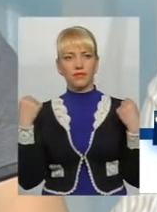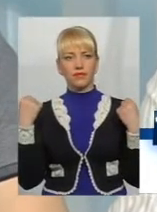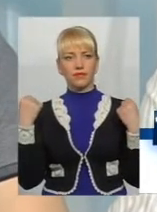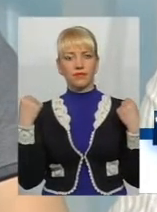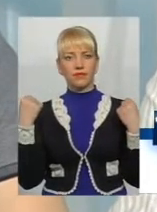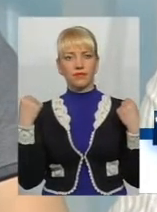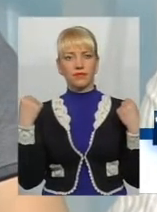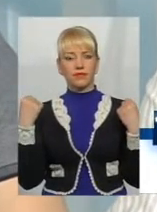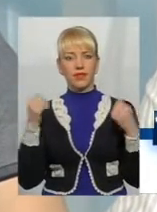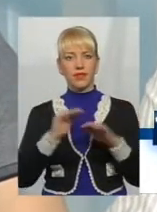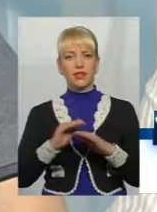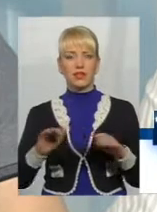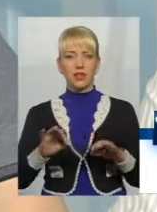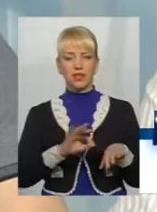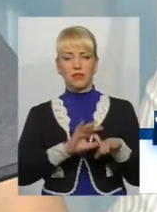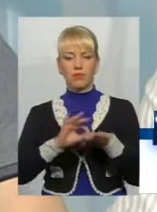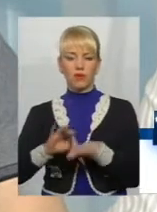гімнастика, дітей приводять